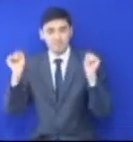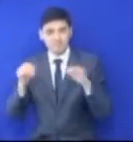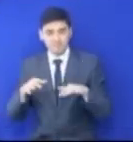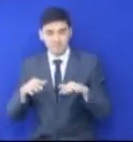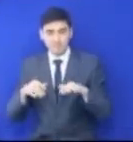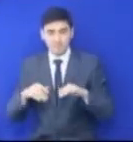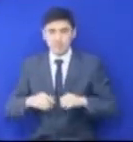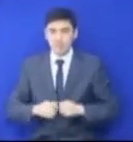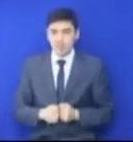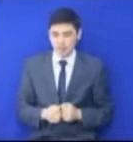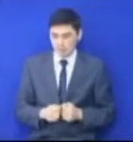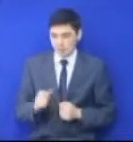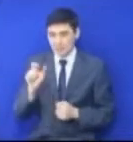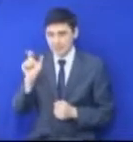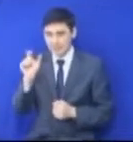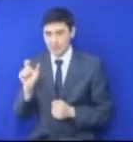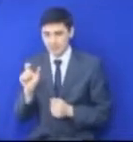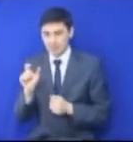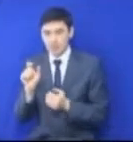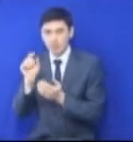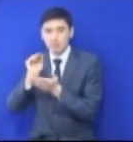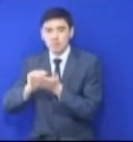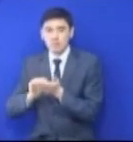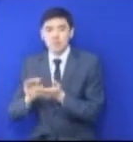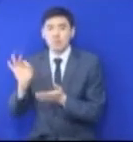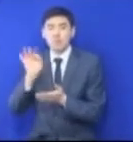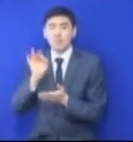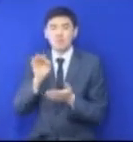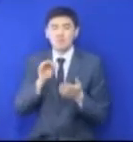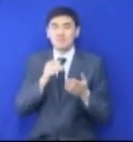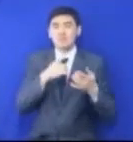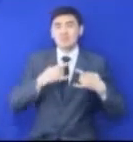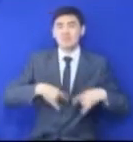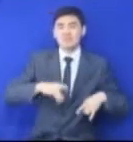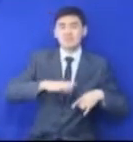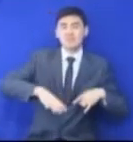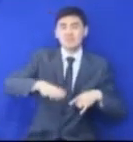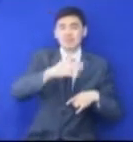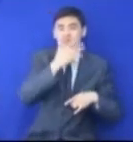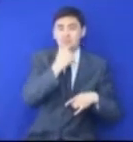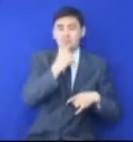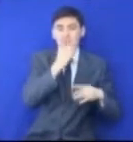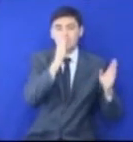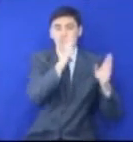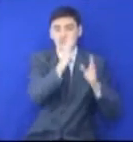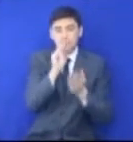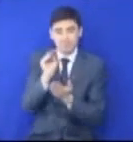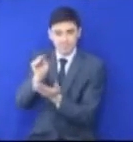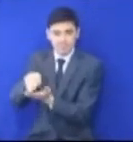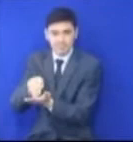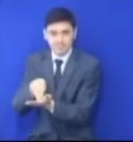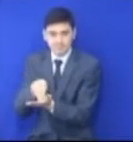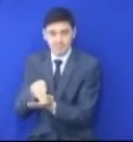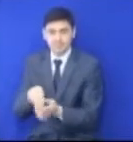стихах описывает красоту своей родины. Данная тема поднимает чувство патриотизма, говорят читатели.